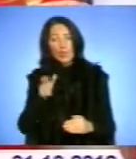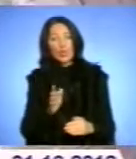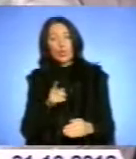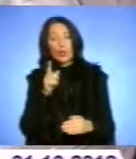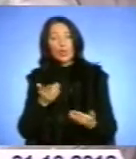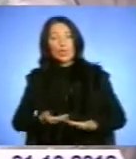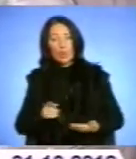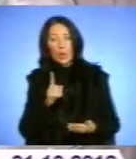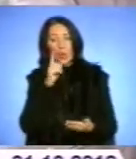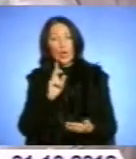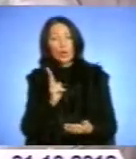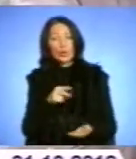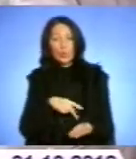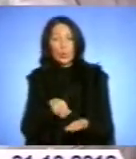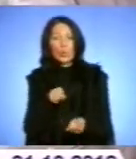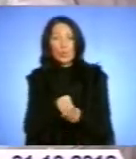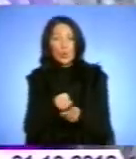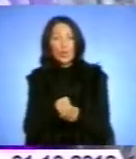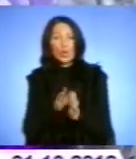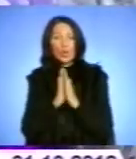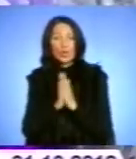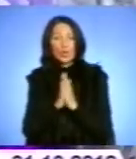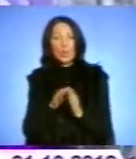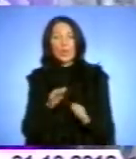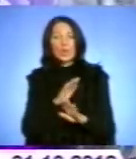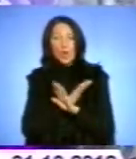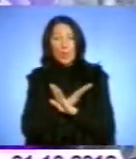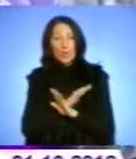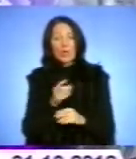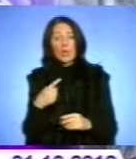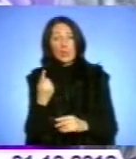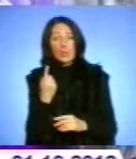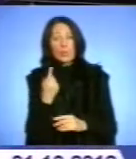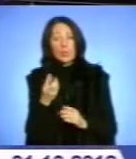доки хтось звідуватиметься до могили, молитиметься за упокій та запалить свічку.